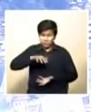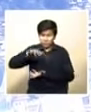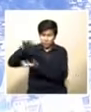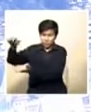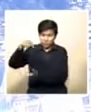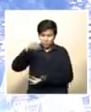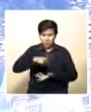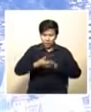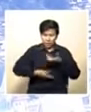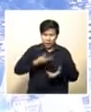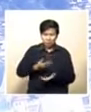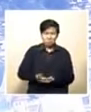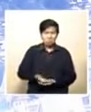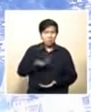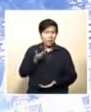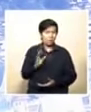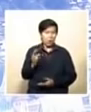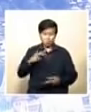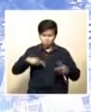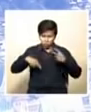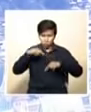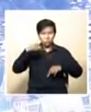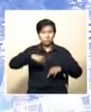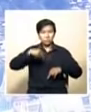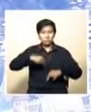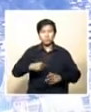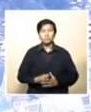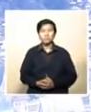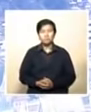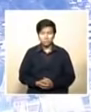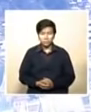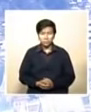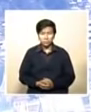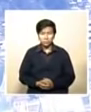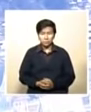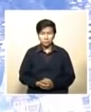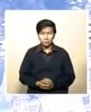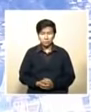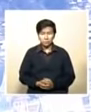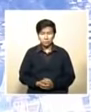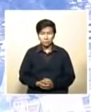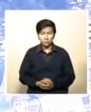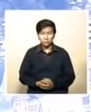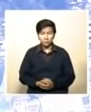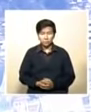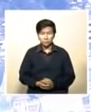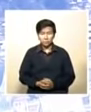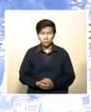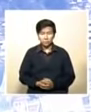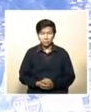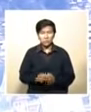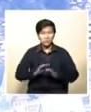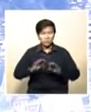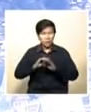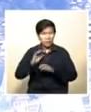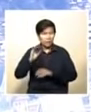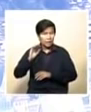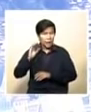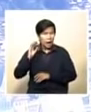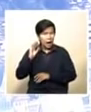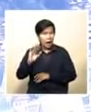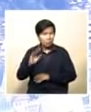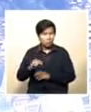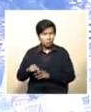เทศเราบริโภคไข่ไก่ทั่วประเทศวันละประมาณ39ล้านฟ